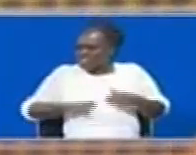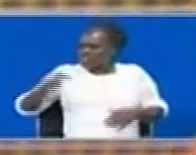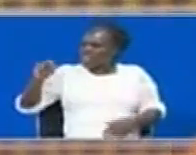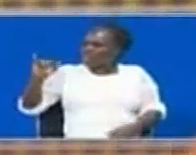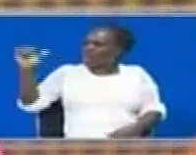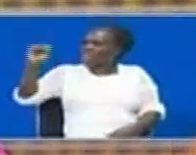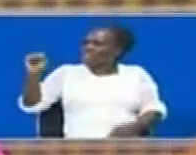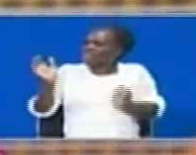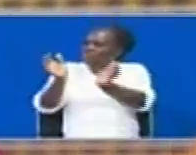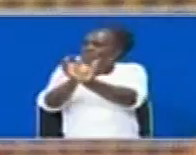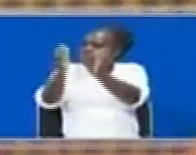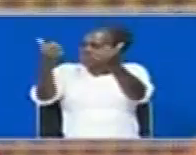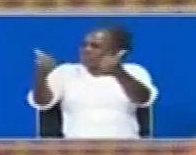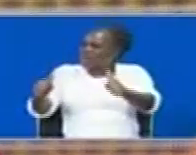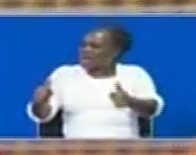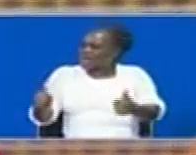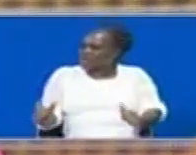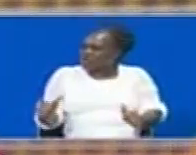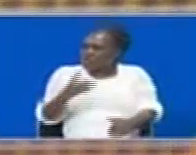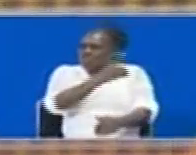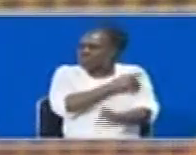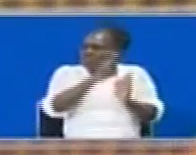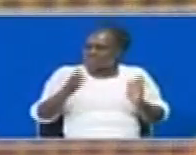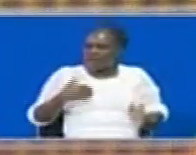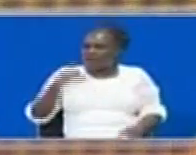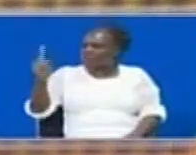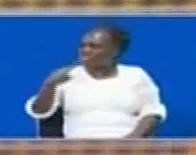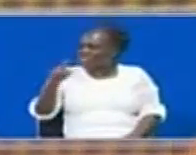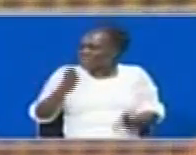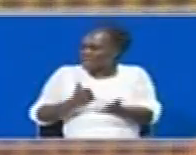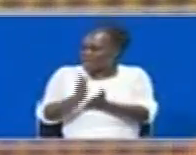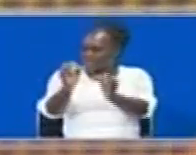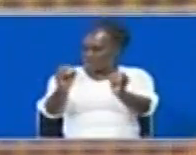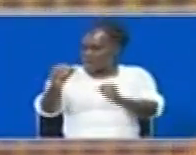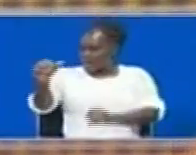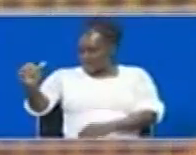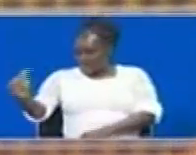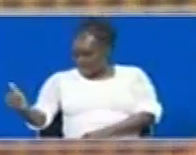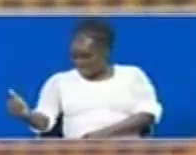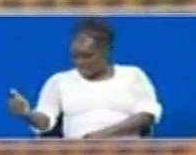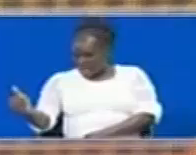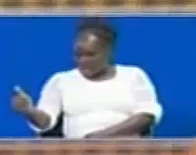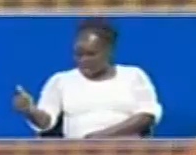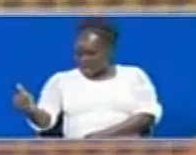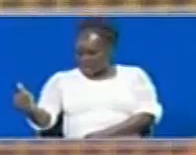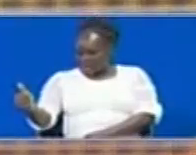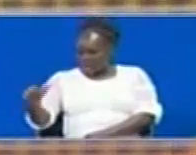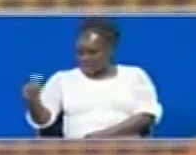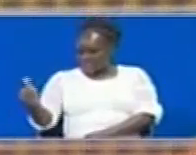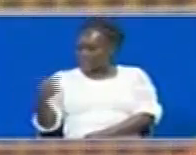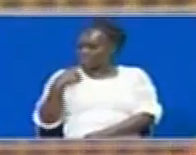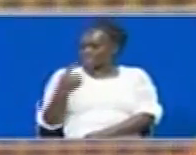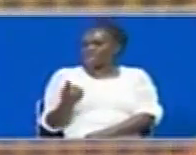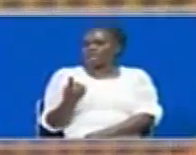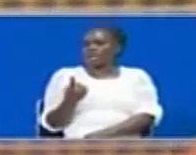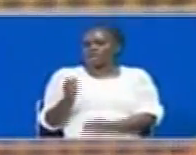Eurobond hawajakamatwa? Madaktari hawana kosa lolote, hiyo sio haki. Mwingine hapa anaitwa @danko_a